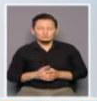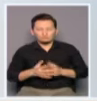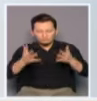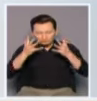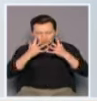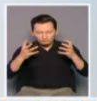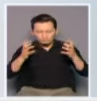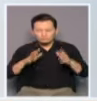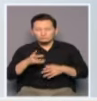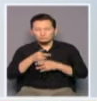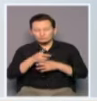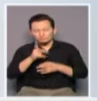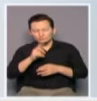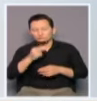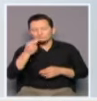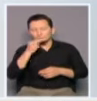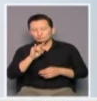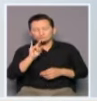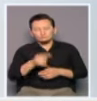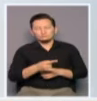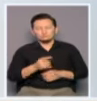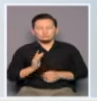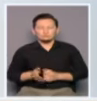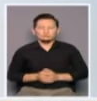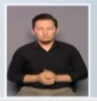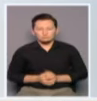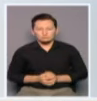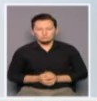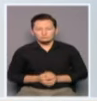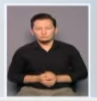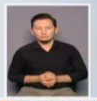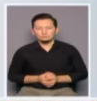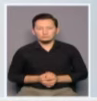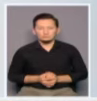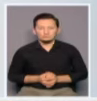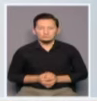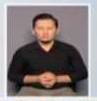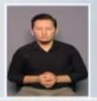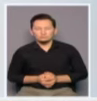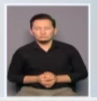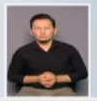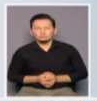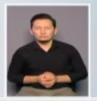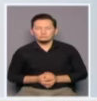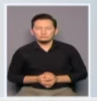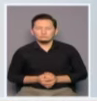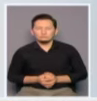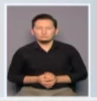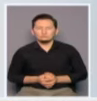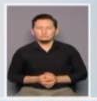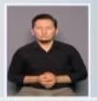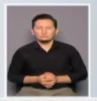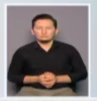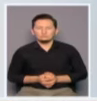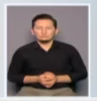бағанағы таспасы жақсы, бейне таспасы жақсы деп айтуға болады. Қазіргі уақытта 159 камераның күнделікті жасап